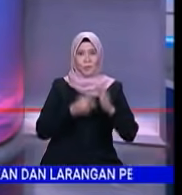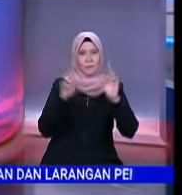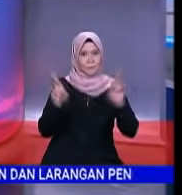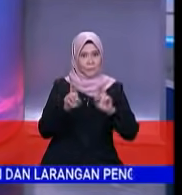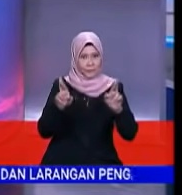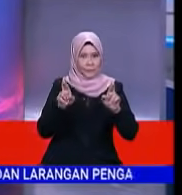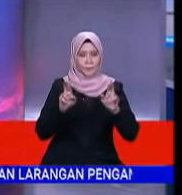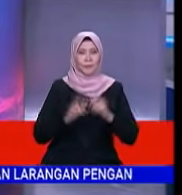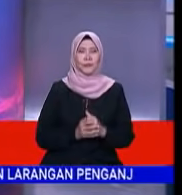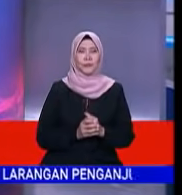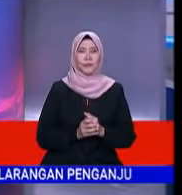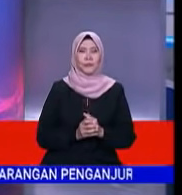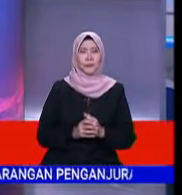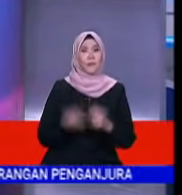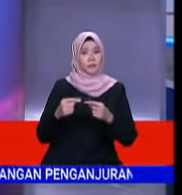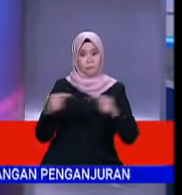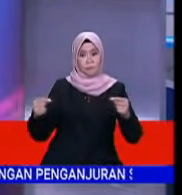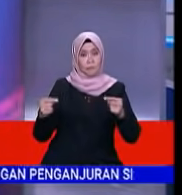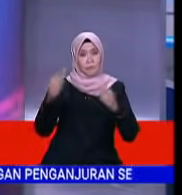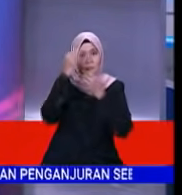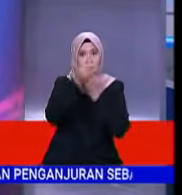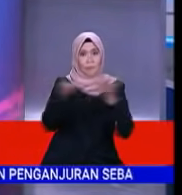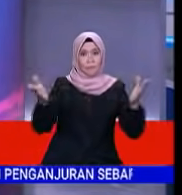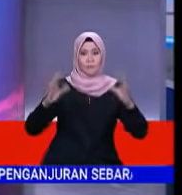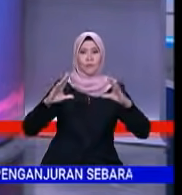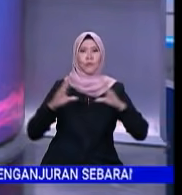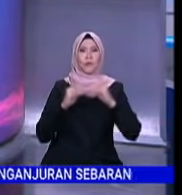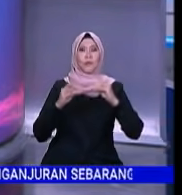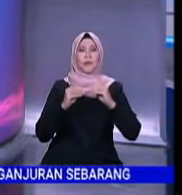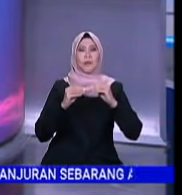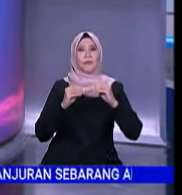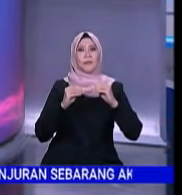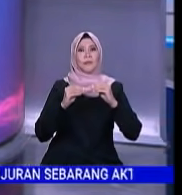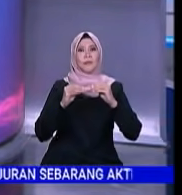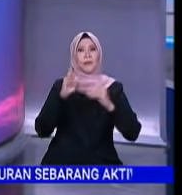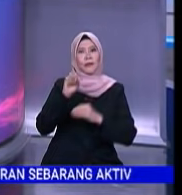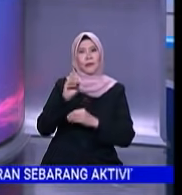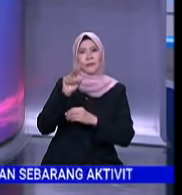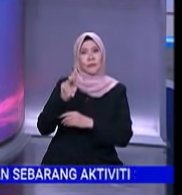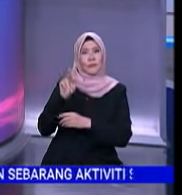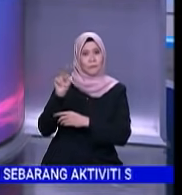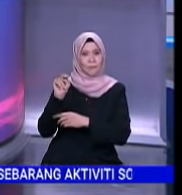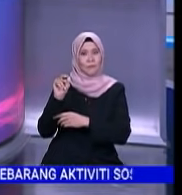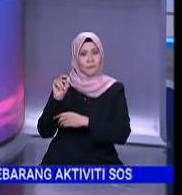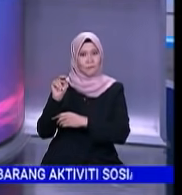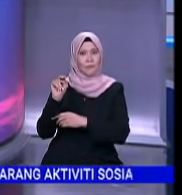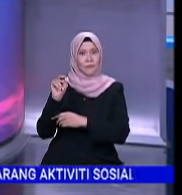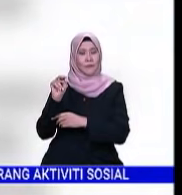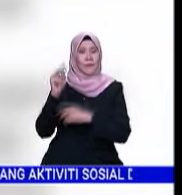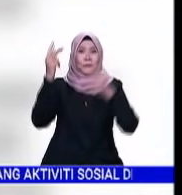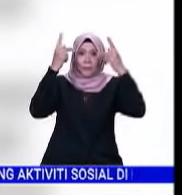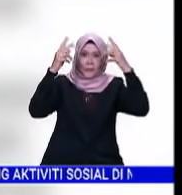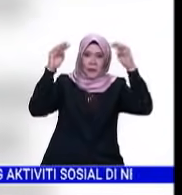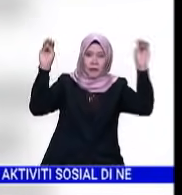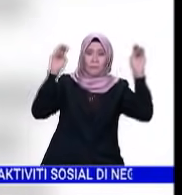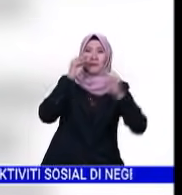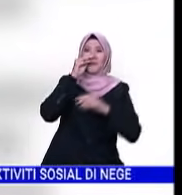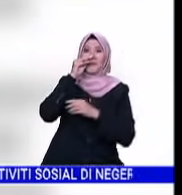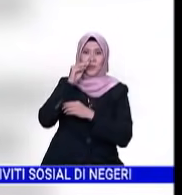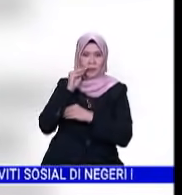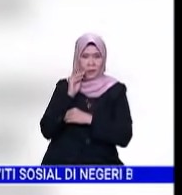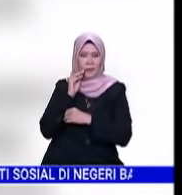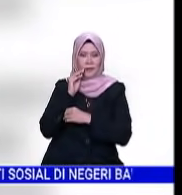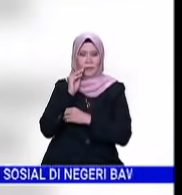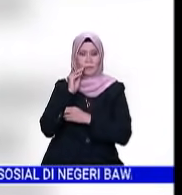Rabu ini. Perkara itu diputuskan dalam mesyuarat sidang khas Majlis Keselamatan Negara. Perdana Menteri Tan Sri Muhyiddin